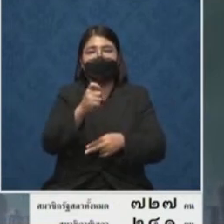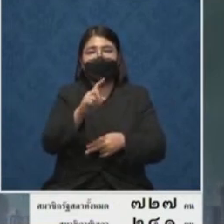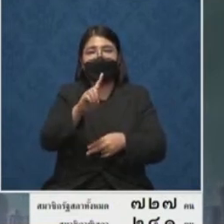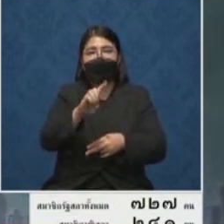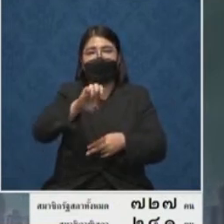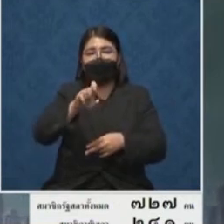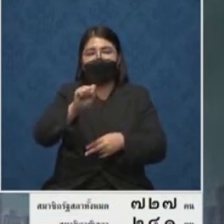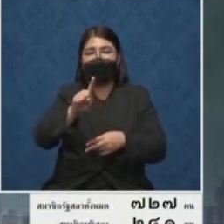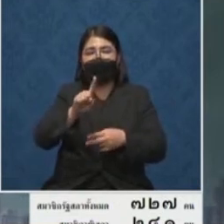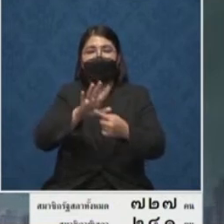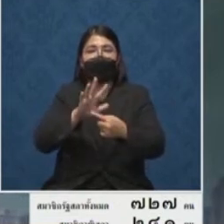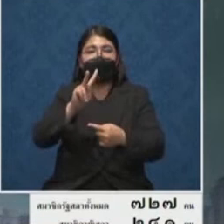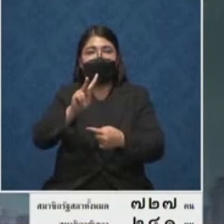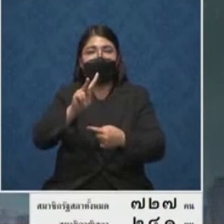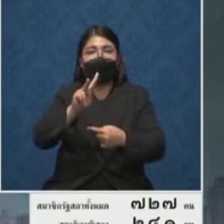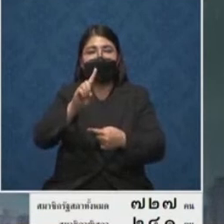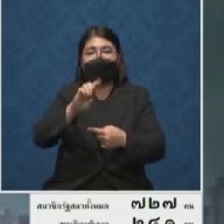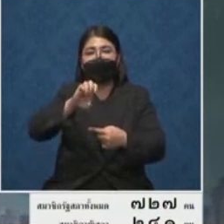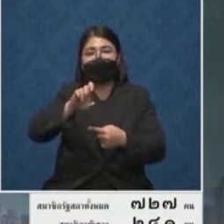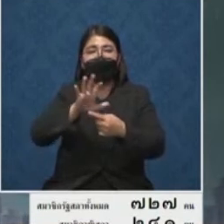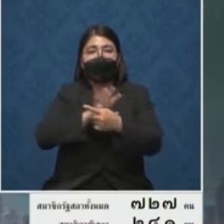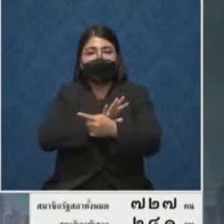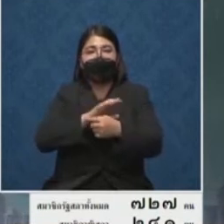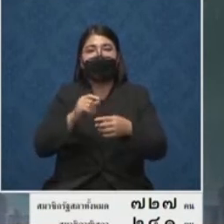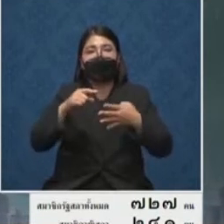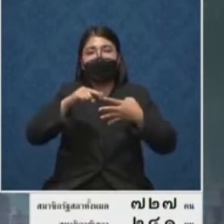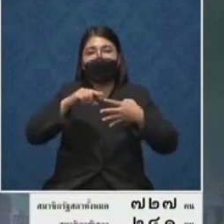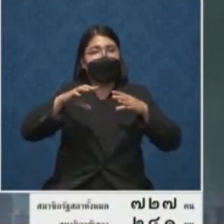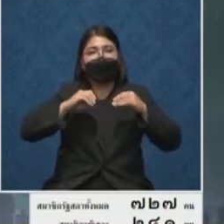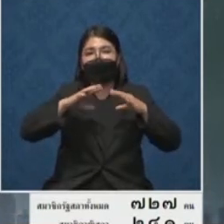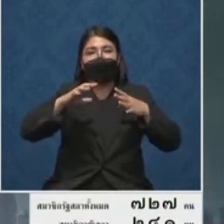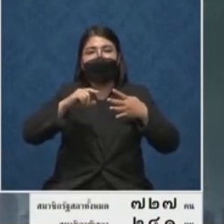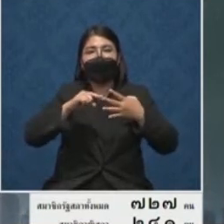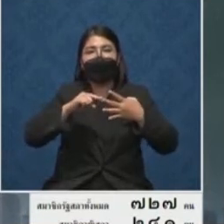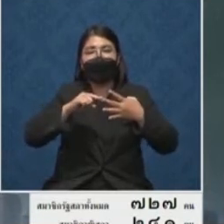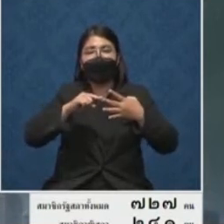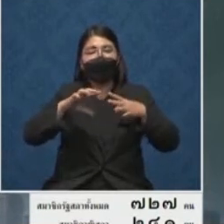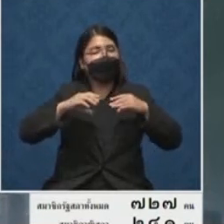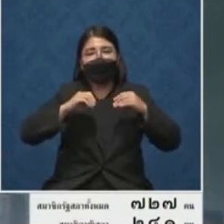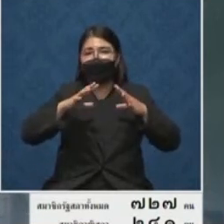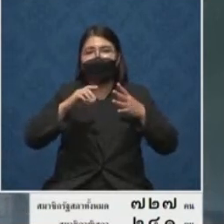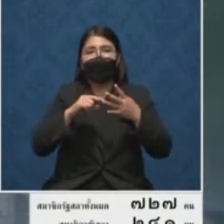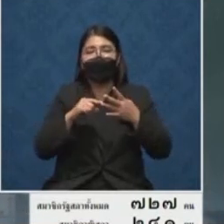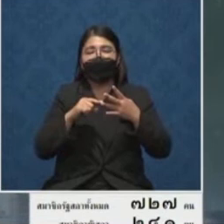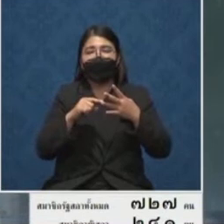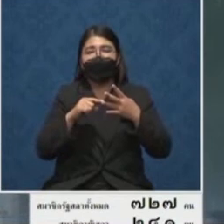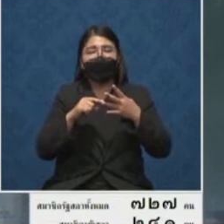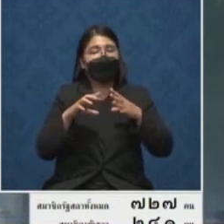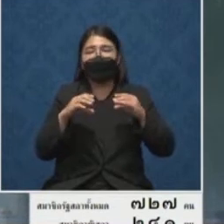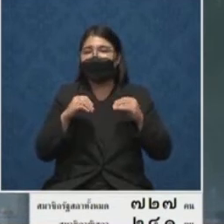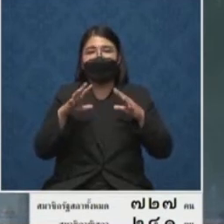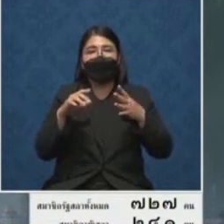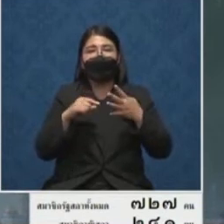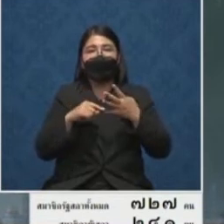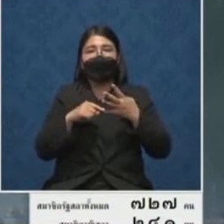664พลอากาศเอกอดิศักดิ์กลั่นสน อ1ไม่รับหลักการ2ไม่รับห